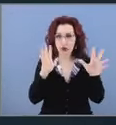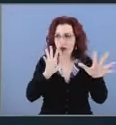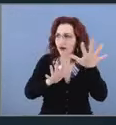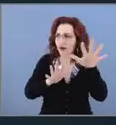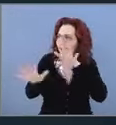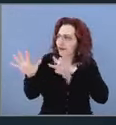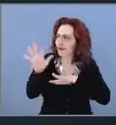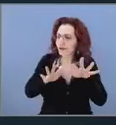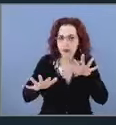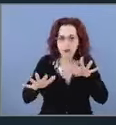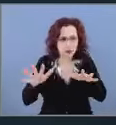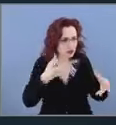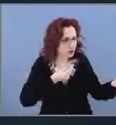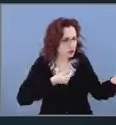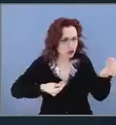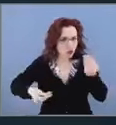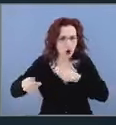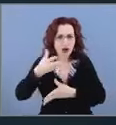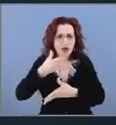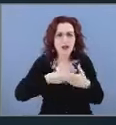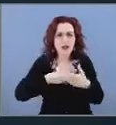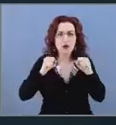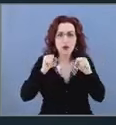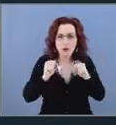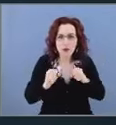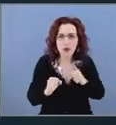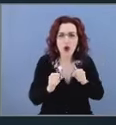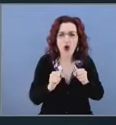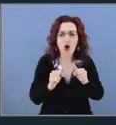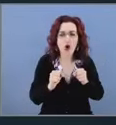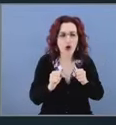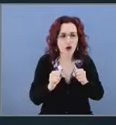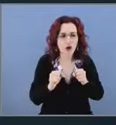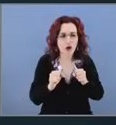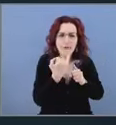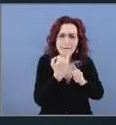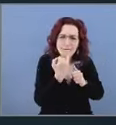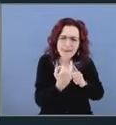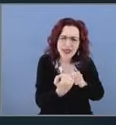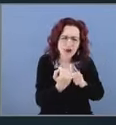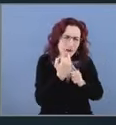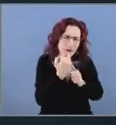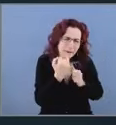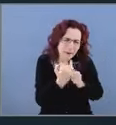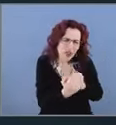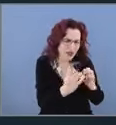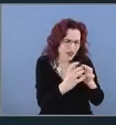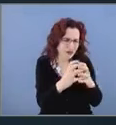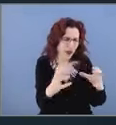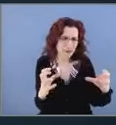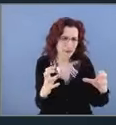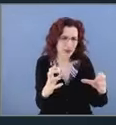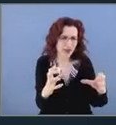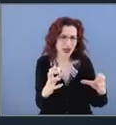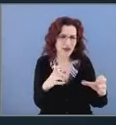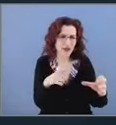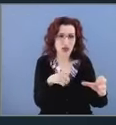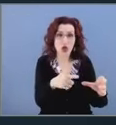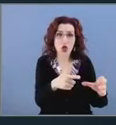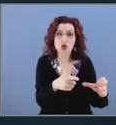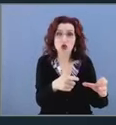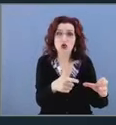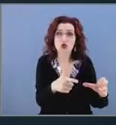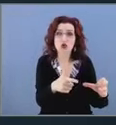dare una mano da vicino anche a quelle piccole e piccolissime imprese che non dispongono di un laboratorio di ricerca e